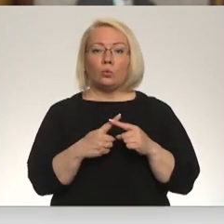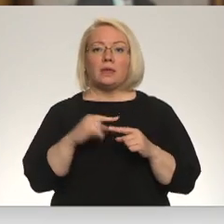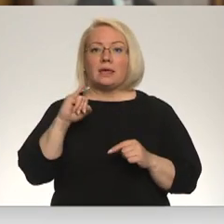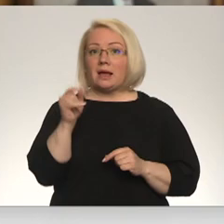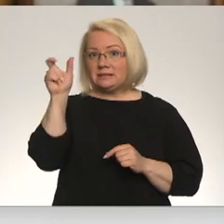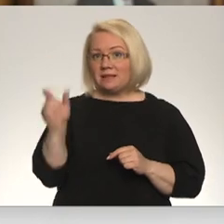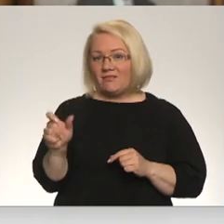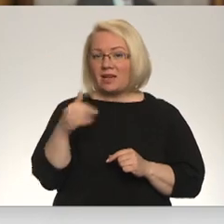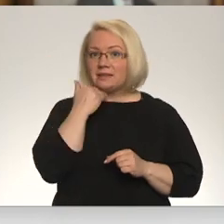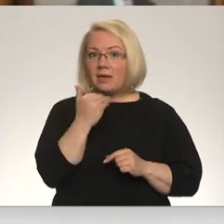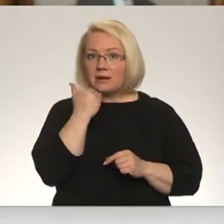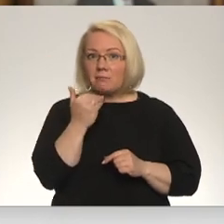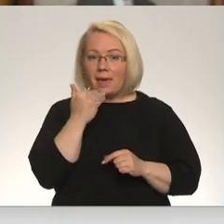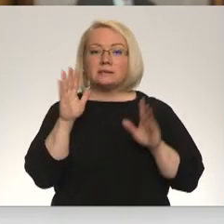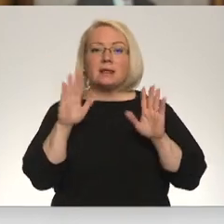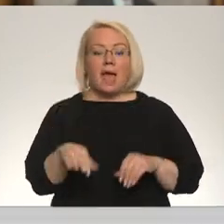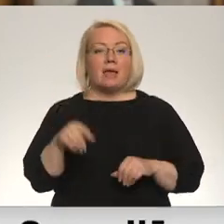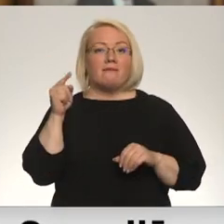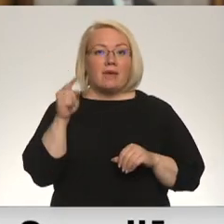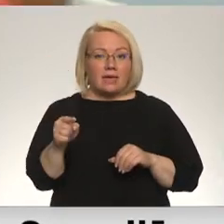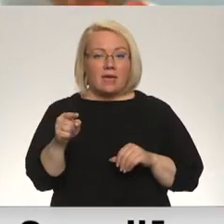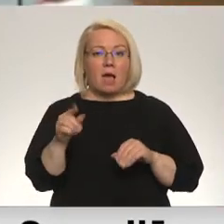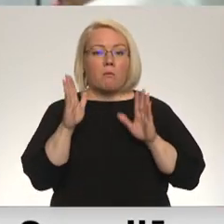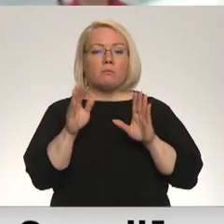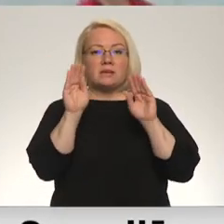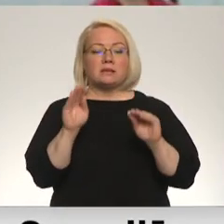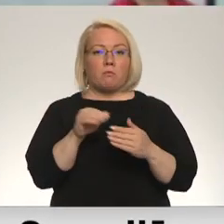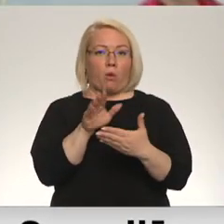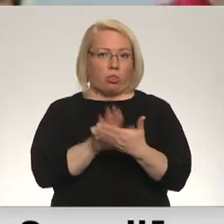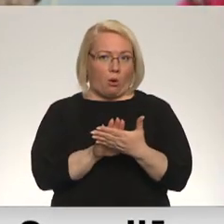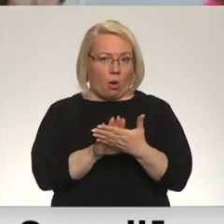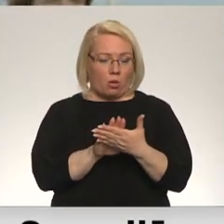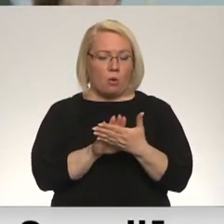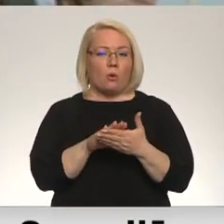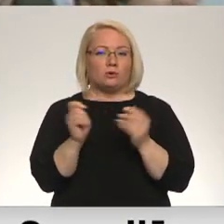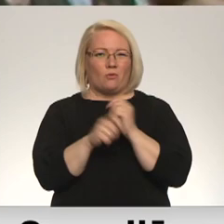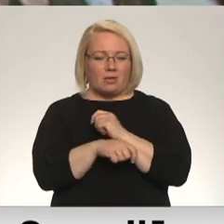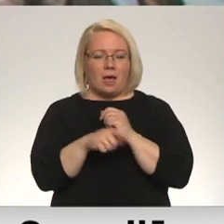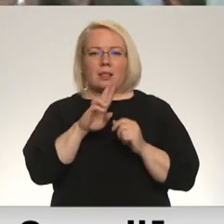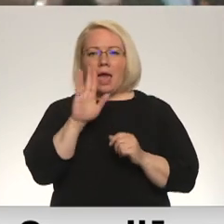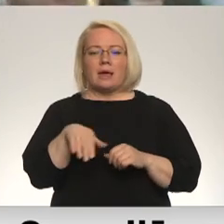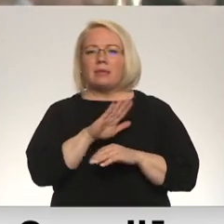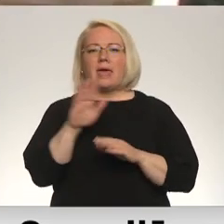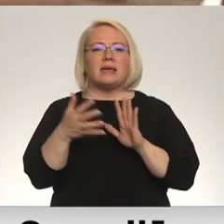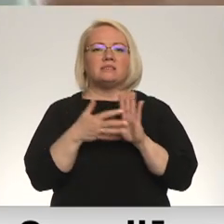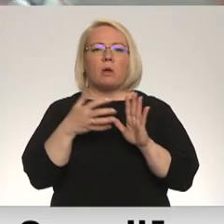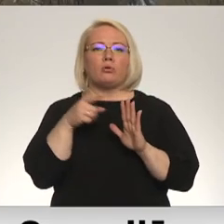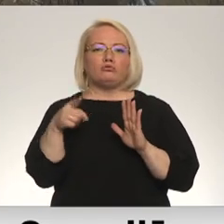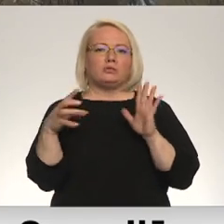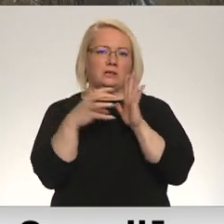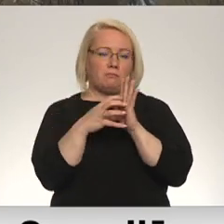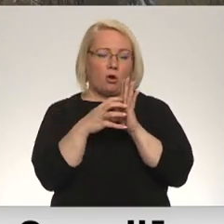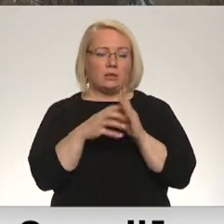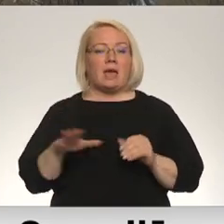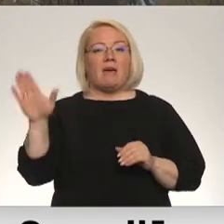cilvēks negribies, lai viņam sastādītu protokolu, tad lai viņi neizmanto šo simbolu.